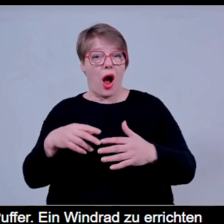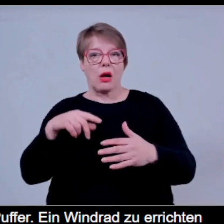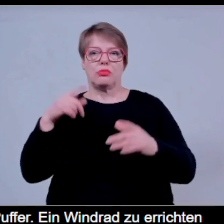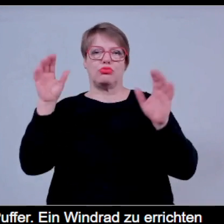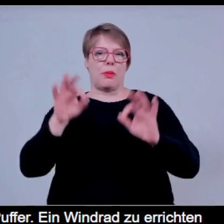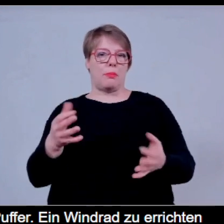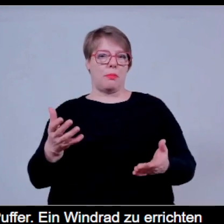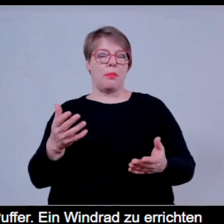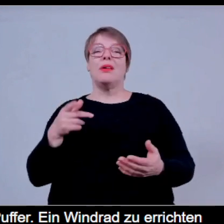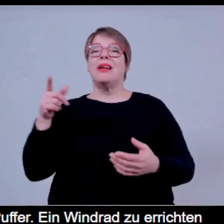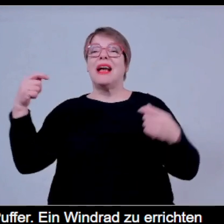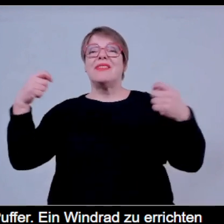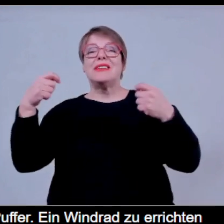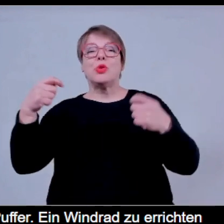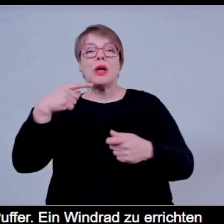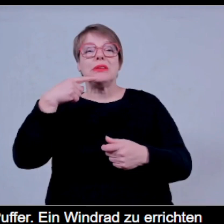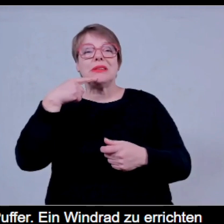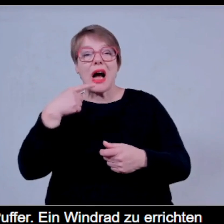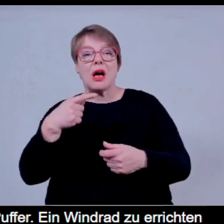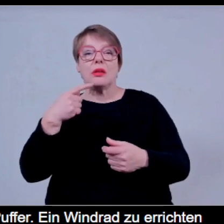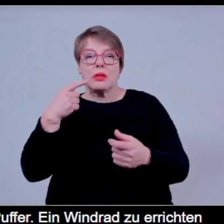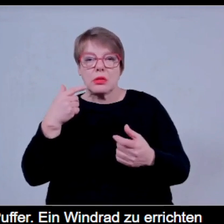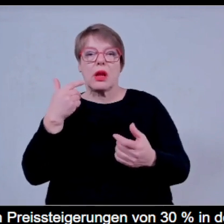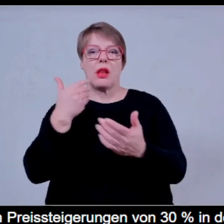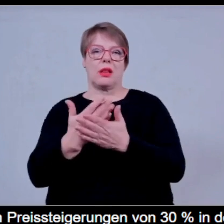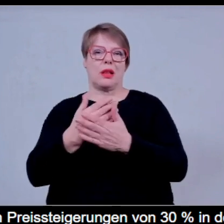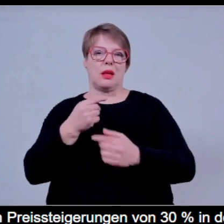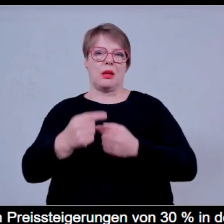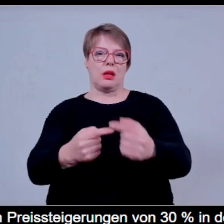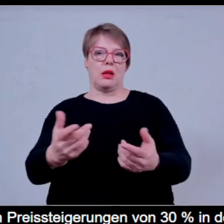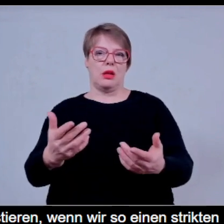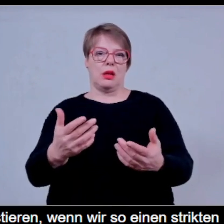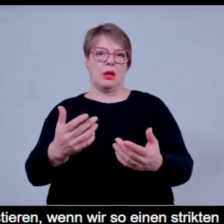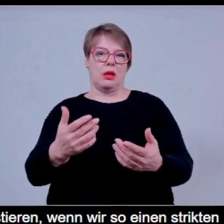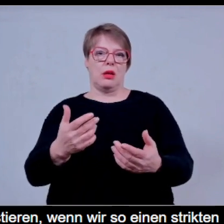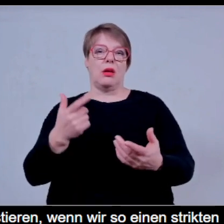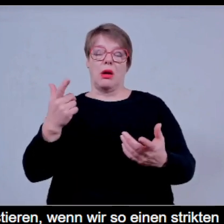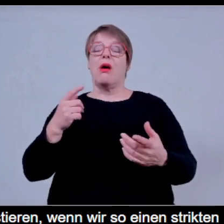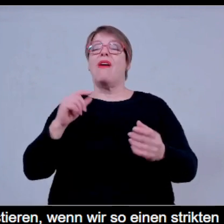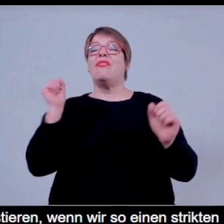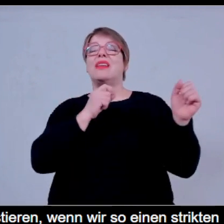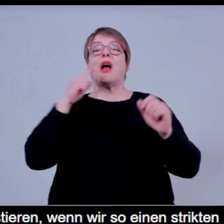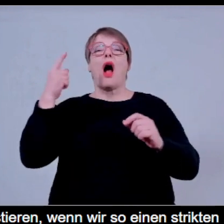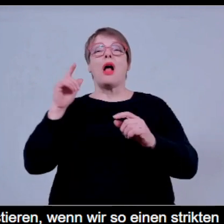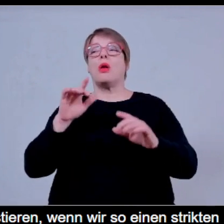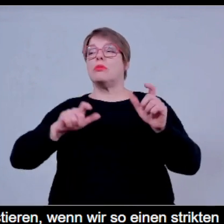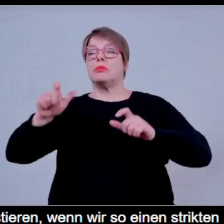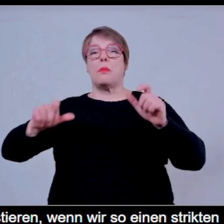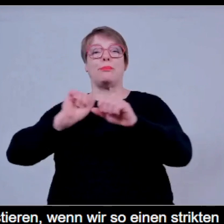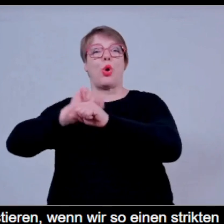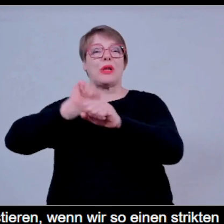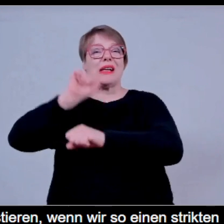der Richtung. Wir wollen diese 1 Megawatt-Grenze nicht bei der installierten Leistung sehen, sondern bei der